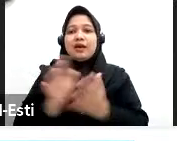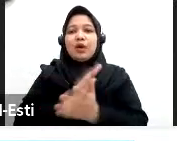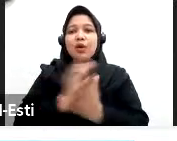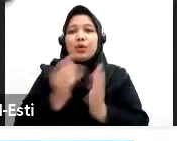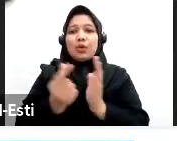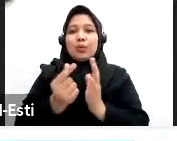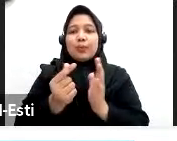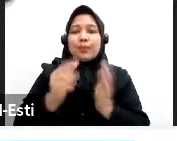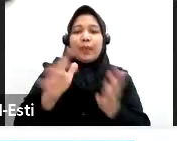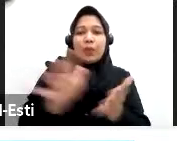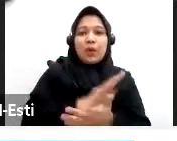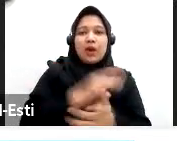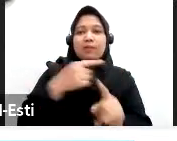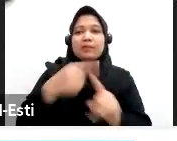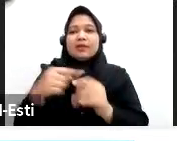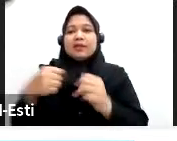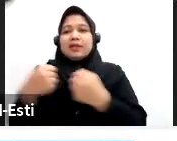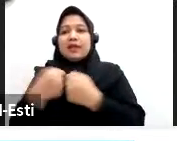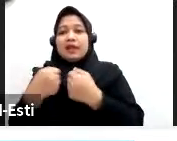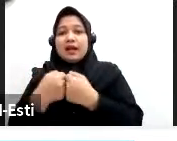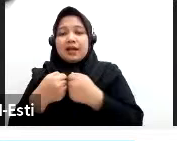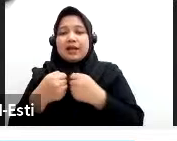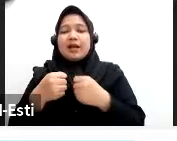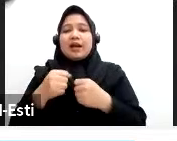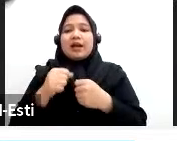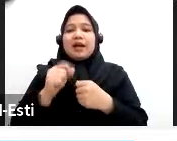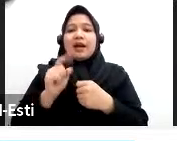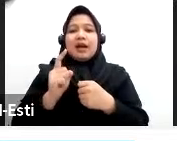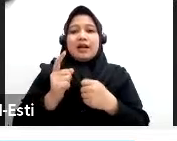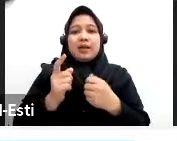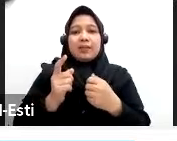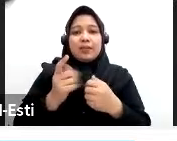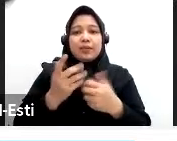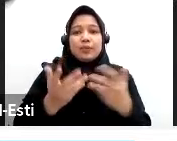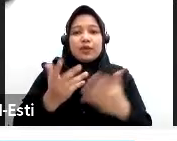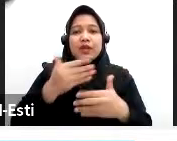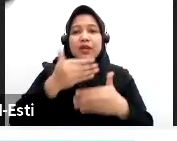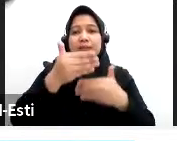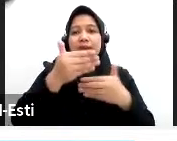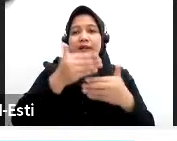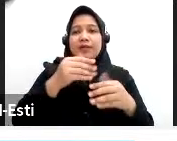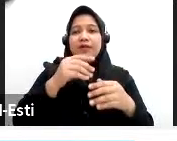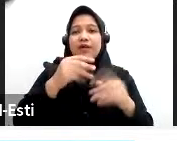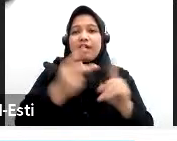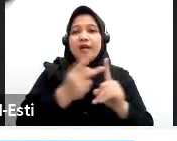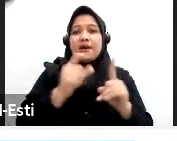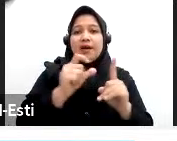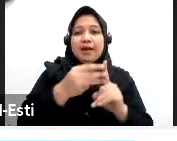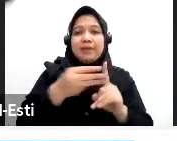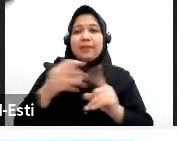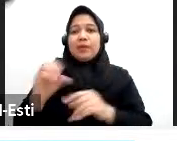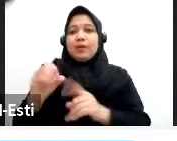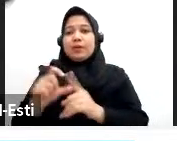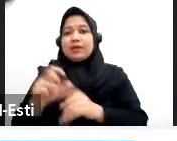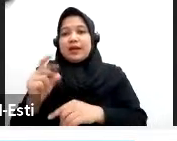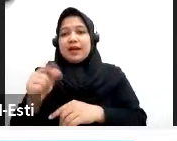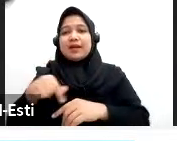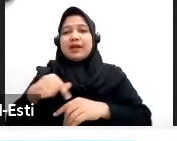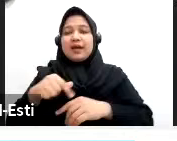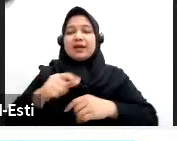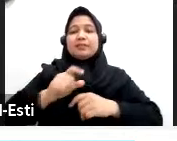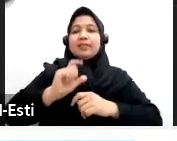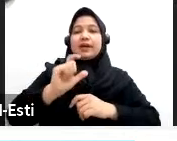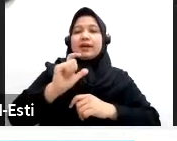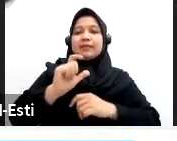ini begitu gua terpusat di peradilan ya kamu apakah dia bilang untuk ratson Hap fodiar Ya tentu saja mekanisme instrumen